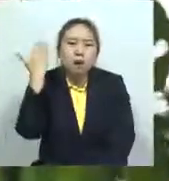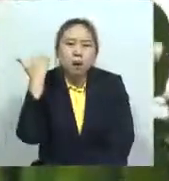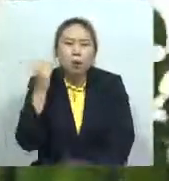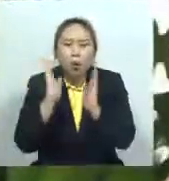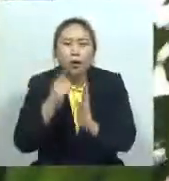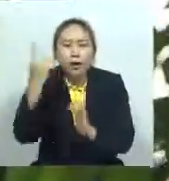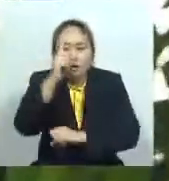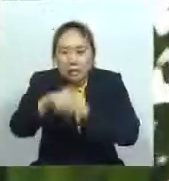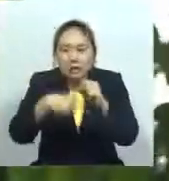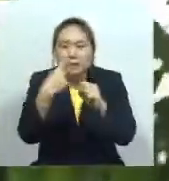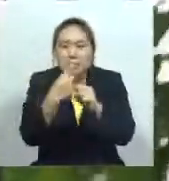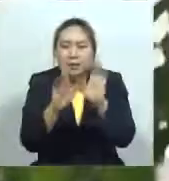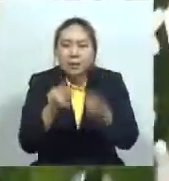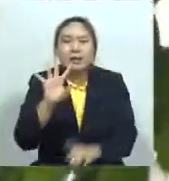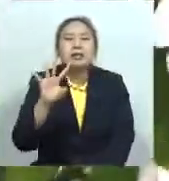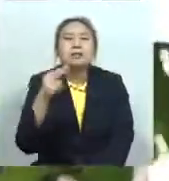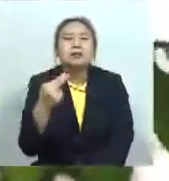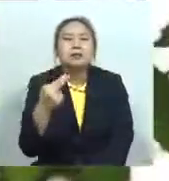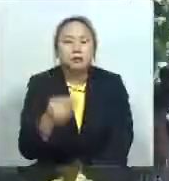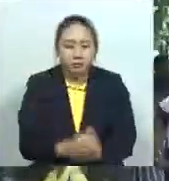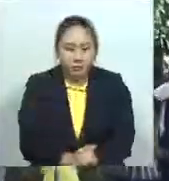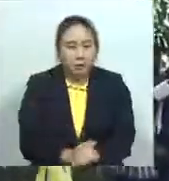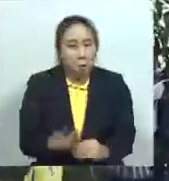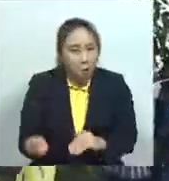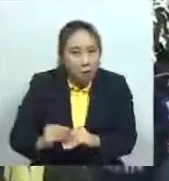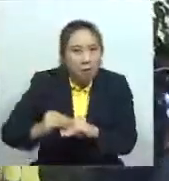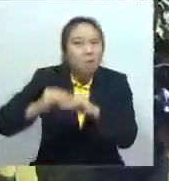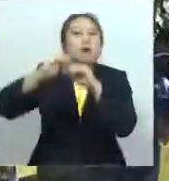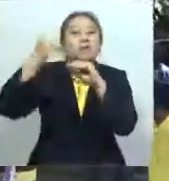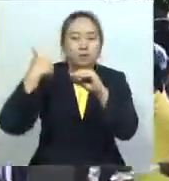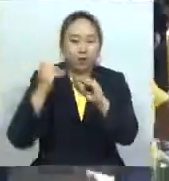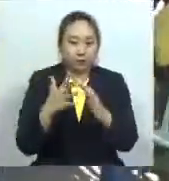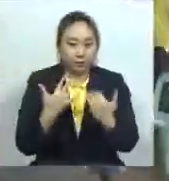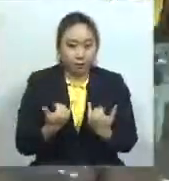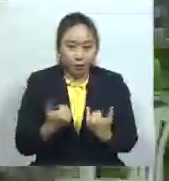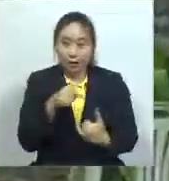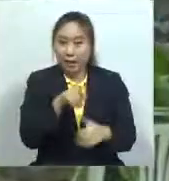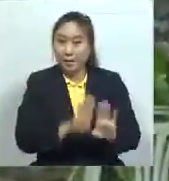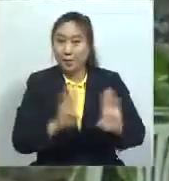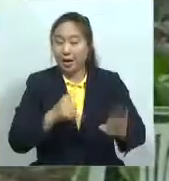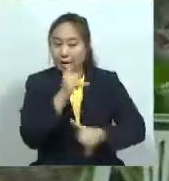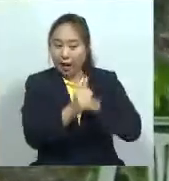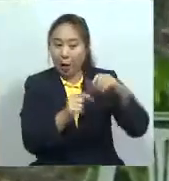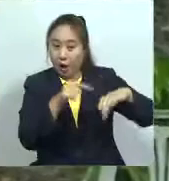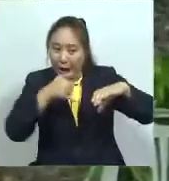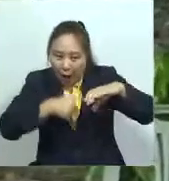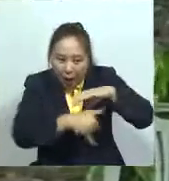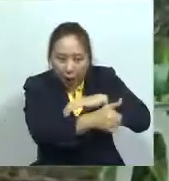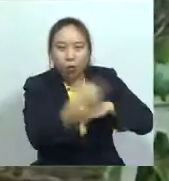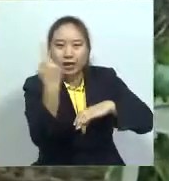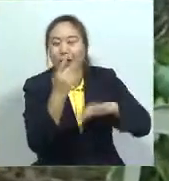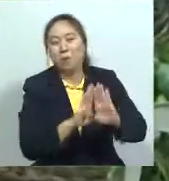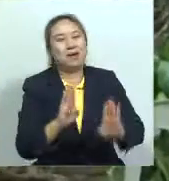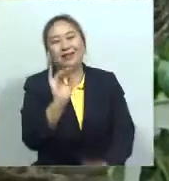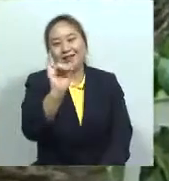มีเพียงแค่ปีละ 40,000 กว่าคนเท่านั้นค่ะ เพิ่มหลายเท่าตัวเลยนะคะถึงแม้ว่าปัจจุบันจะยังไม่เปิดให้เข้าไปเที่ยวชมภายในถ้ำหลวงได้แต่ว่า